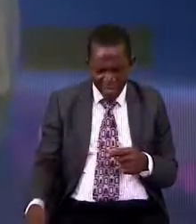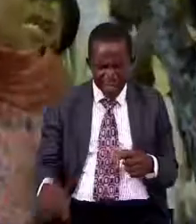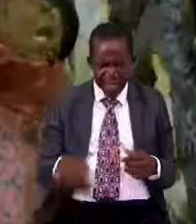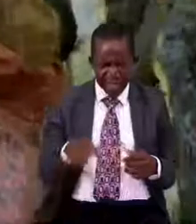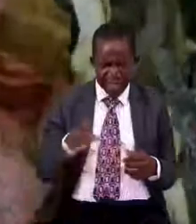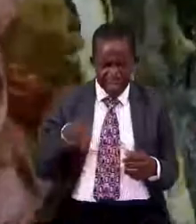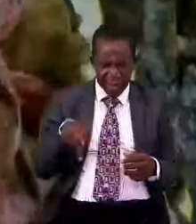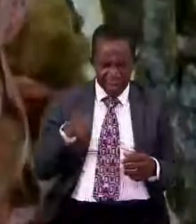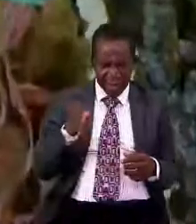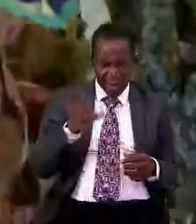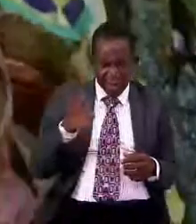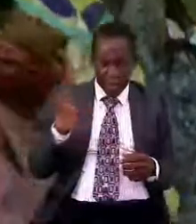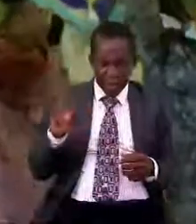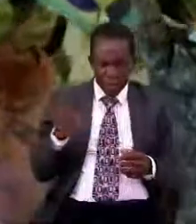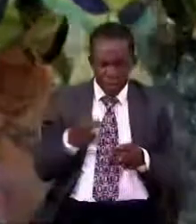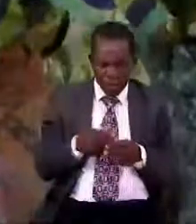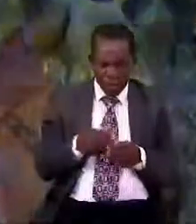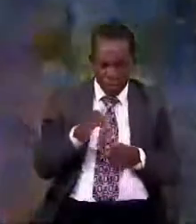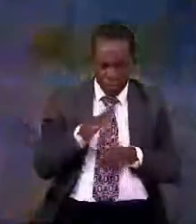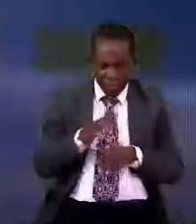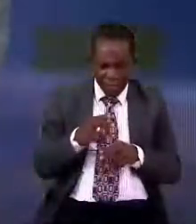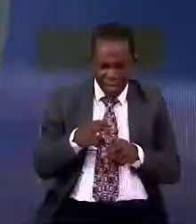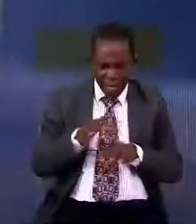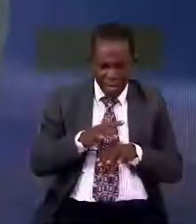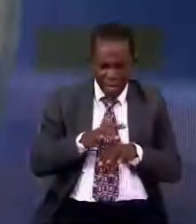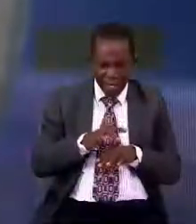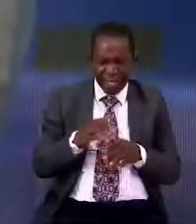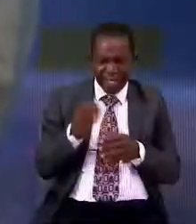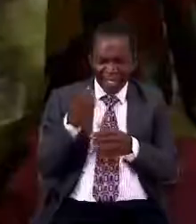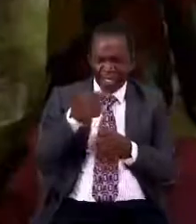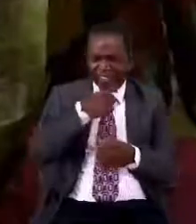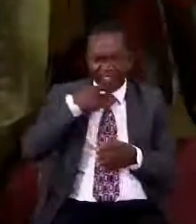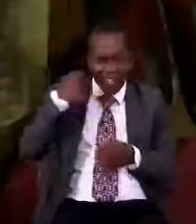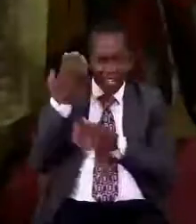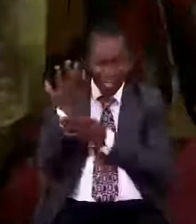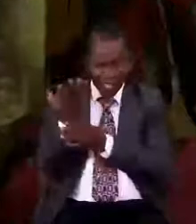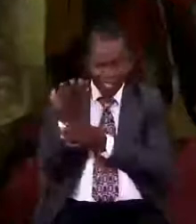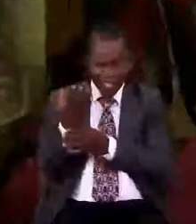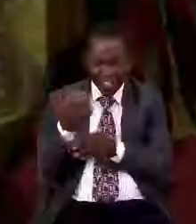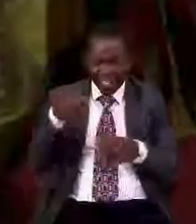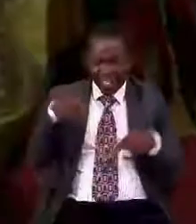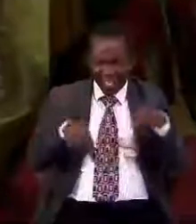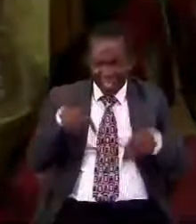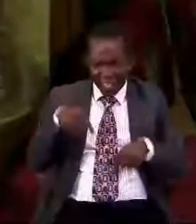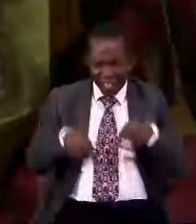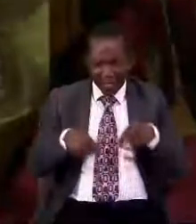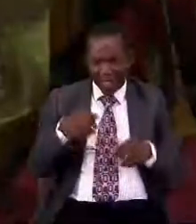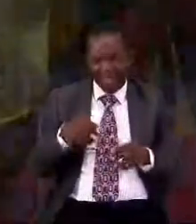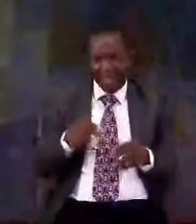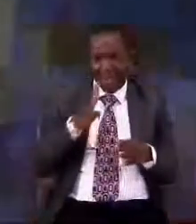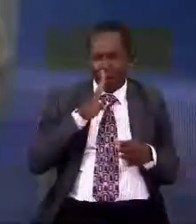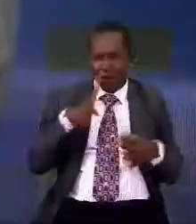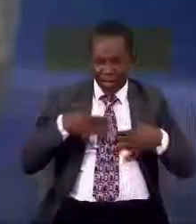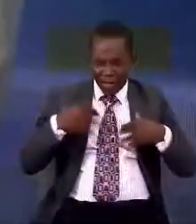courte, le bras sec, la paralysie, soyez-en guéris au nom de Jésus-Christ.